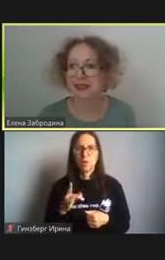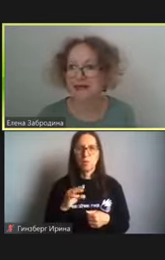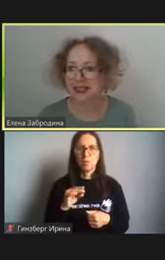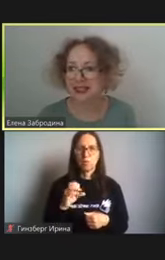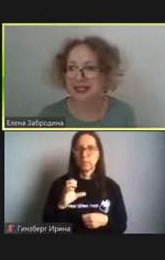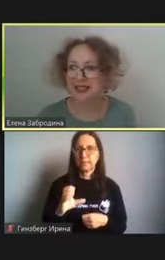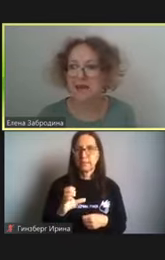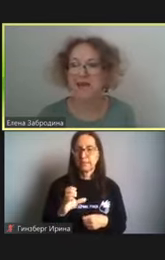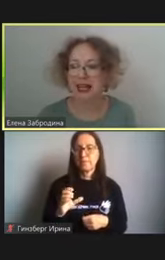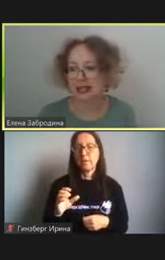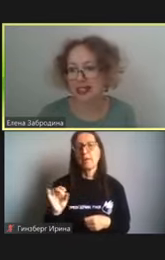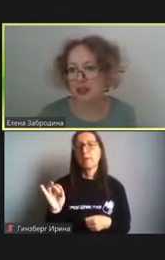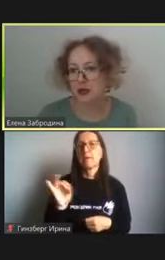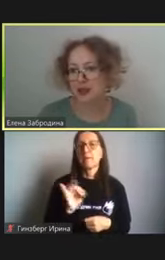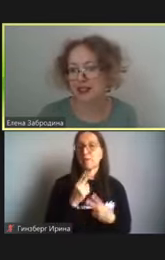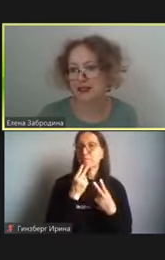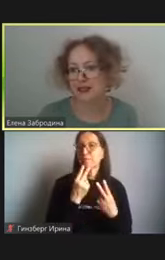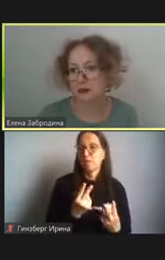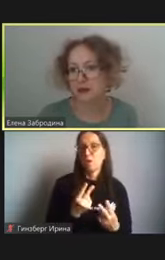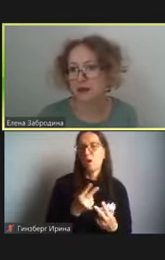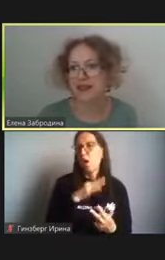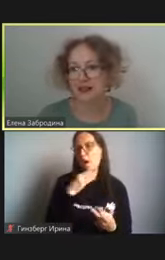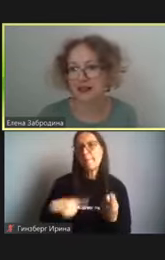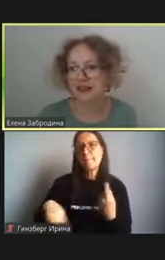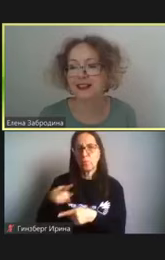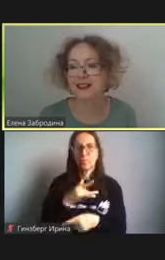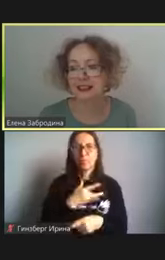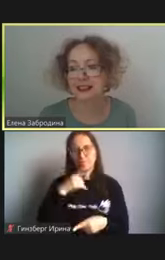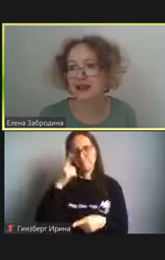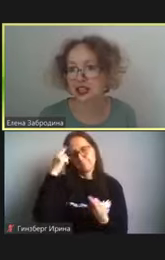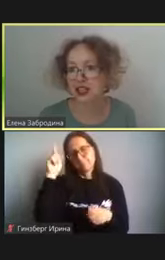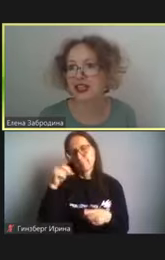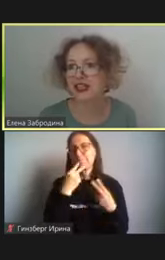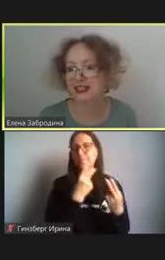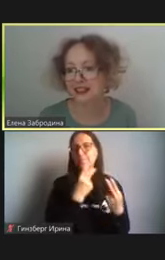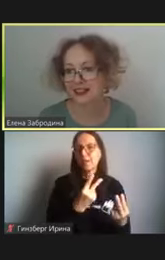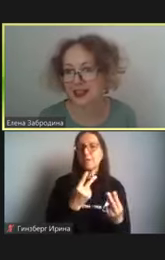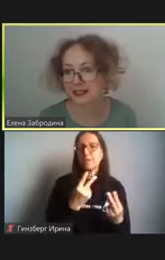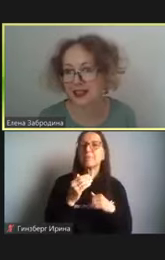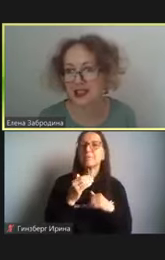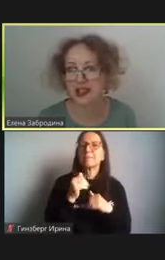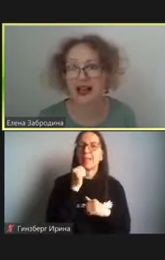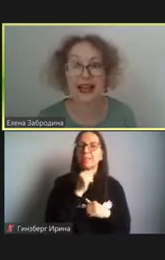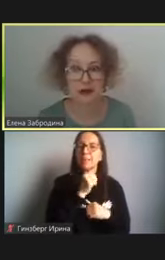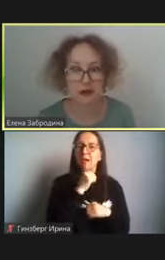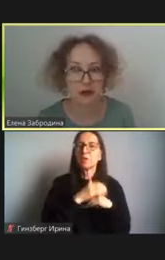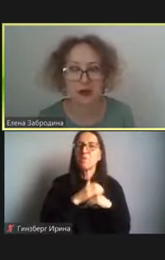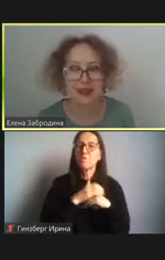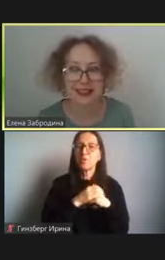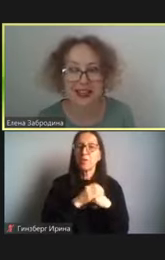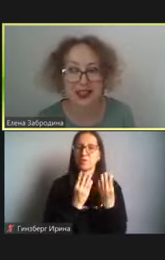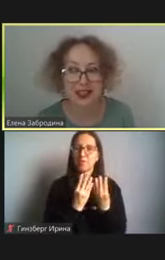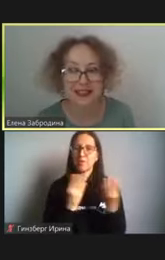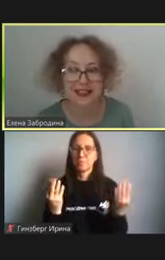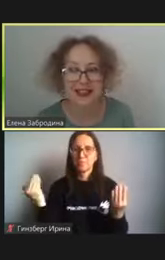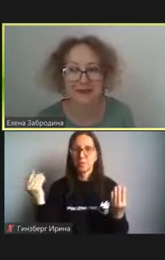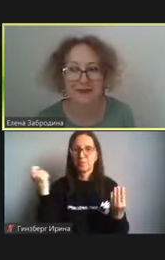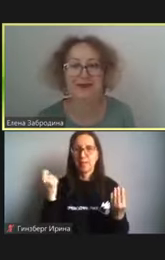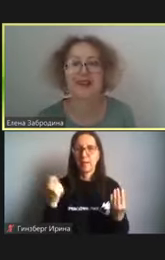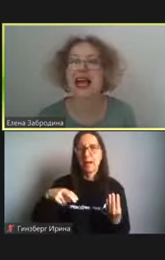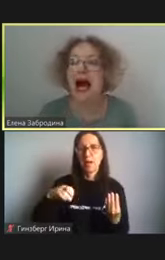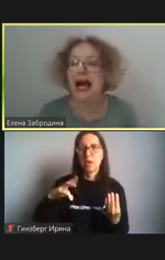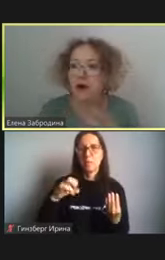И посмотрите, конечно, многие из вас помнят, как выглядит «Тайная вечеря» Леонардо да Винчи, который Рубенс отлично